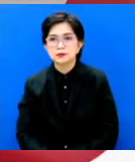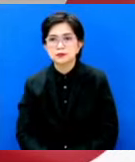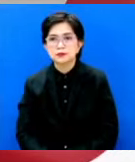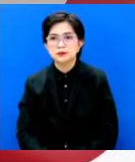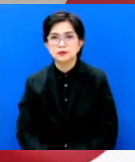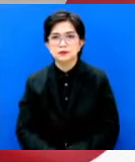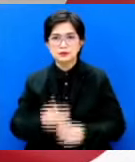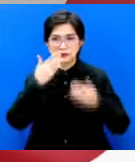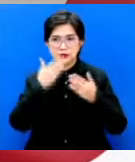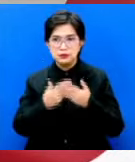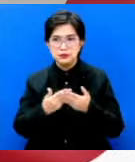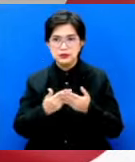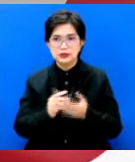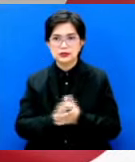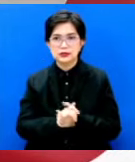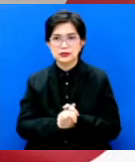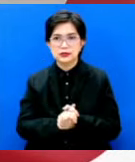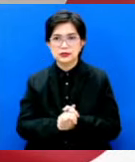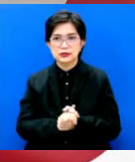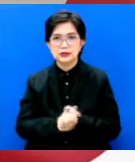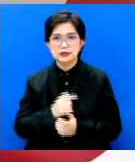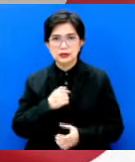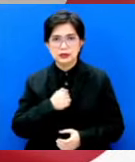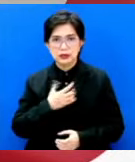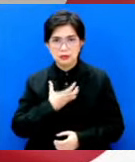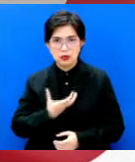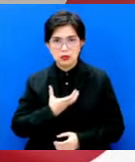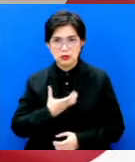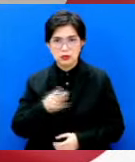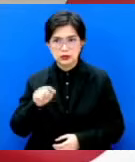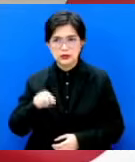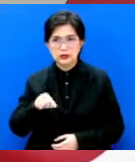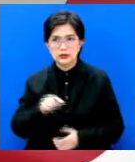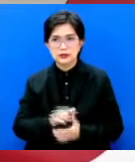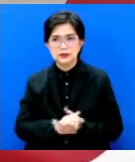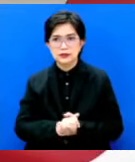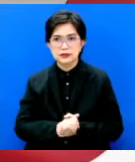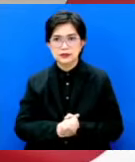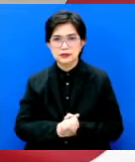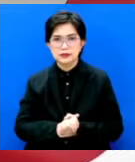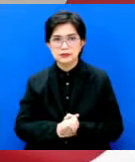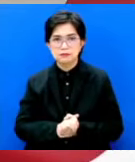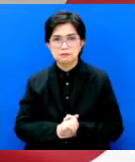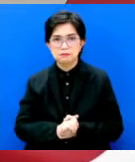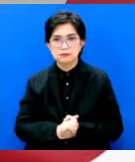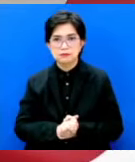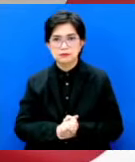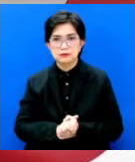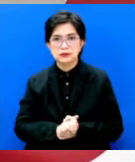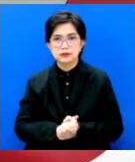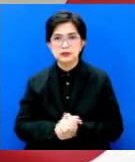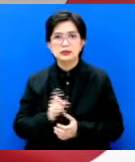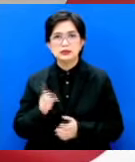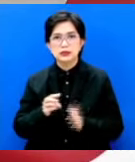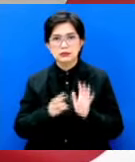Oke,terimakasih.Ah,iniyangsaya punya,kamimenginginkanBMDDIPO.Jadi,itu memangsebuahdilema